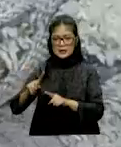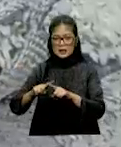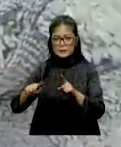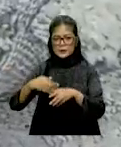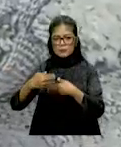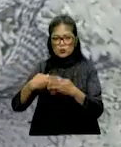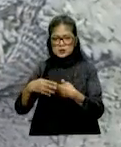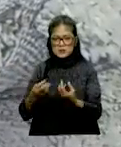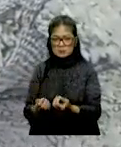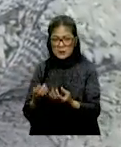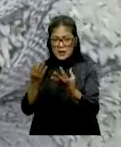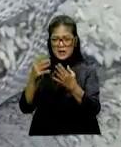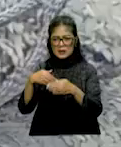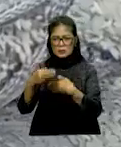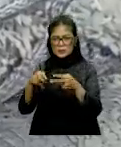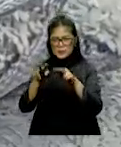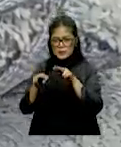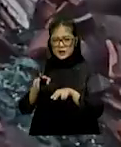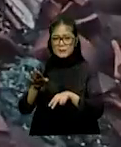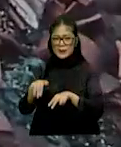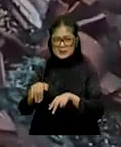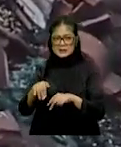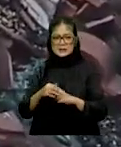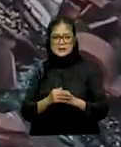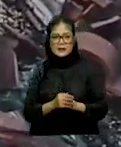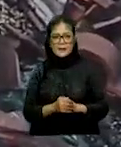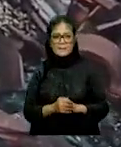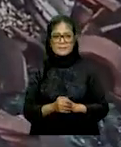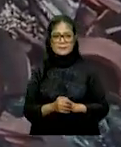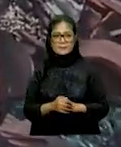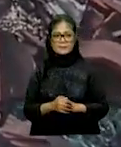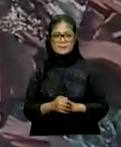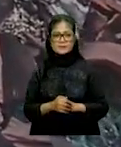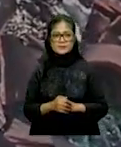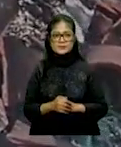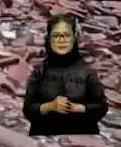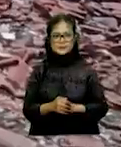penyebab pasti kebakaran. Dari Kendal, Jawa Tengah, Edi Prayitno, iNews melaporkan.